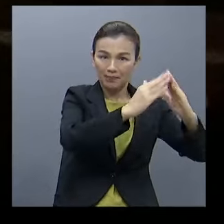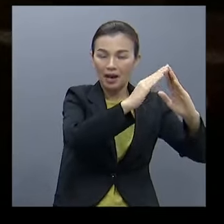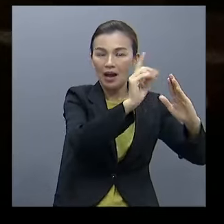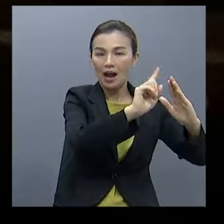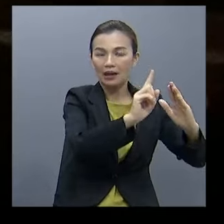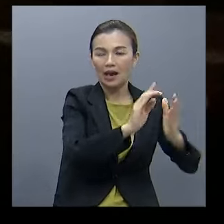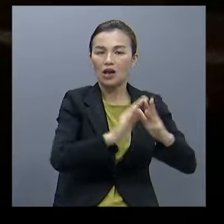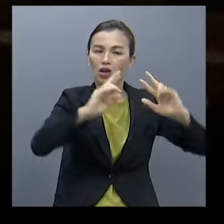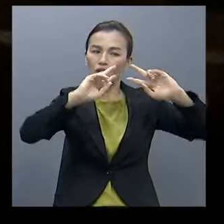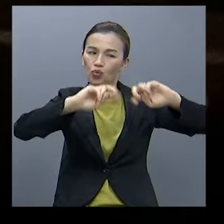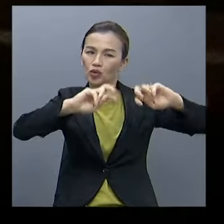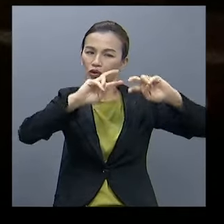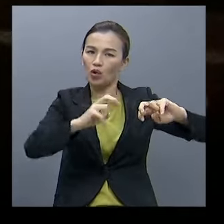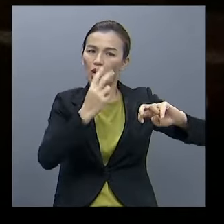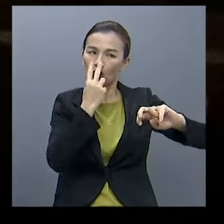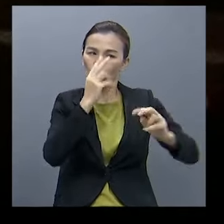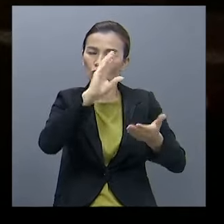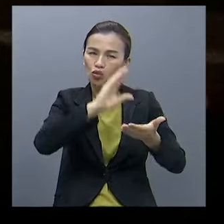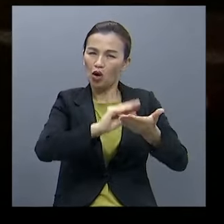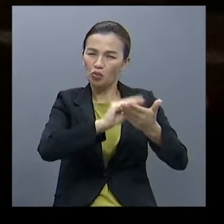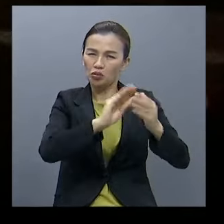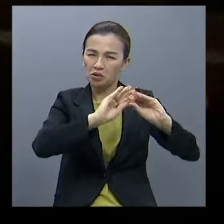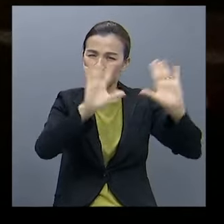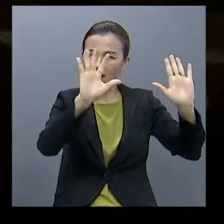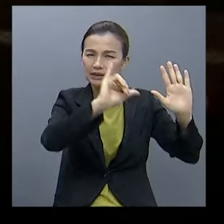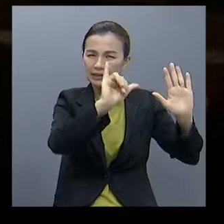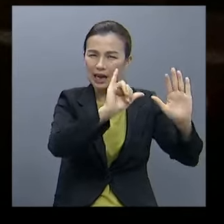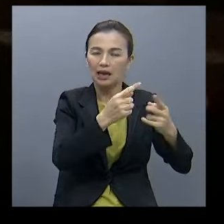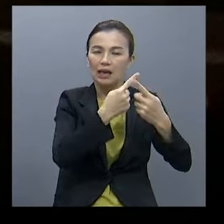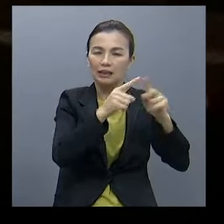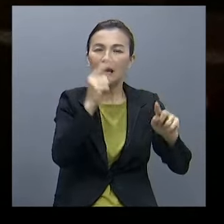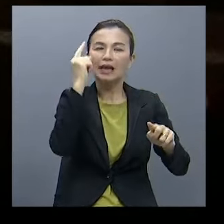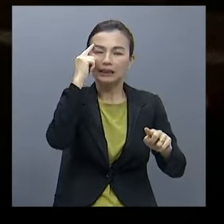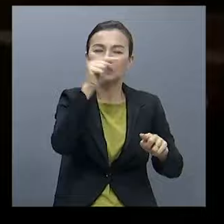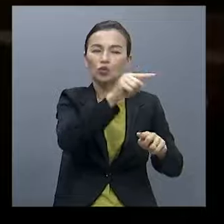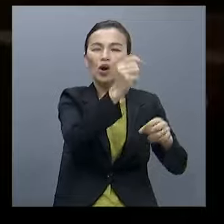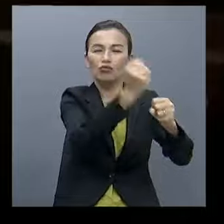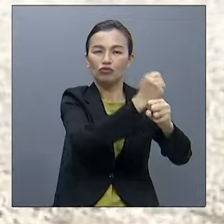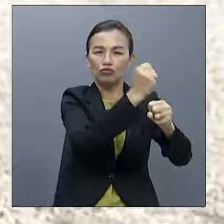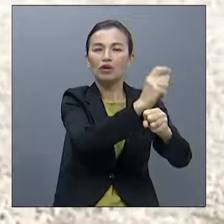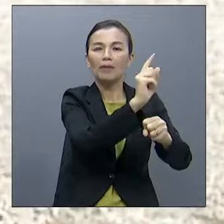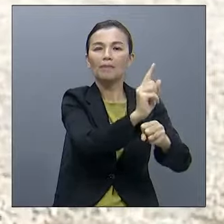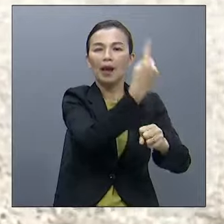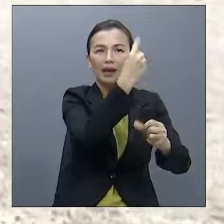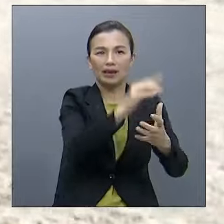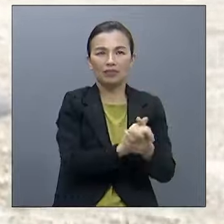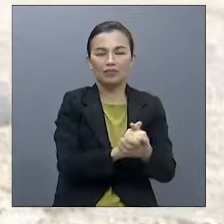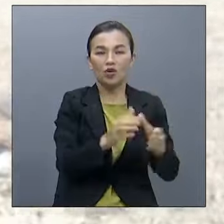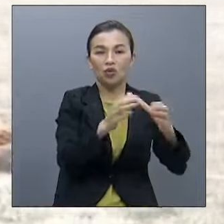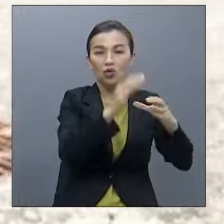เคราะห์นี่ผมก็ยังมีข้ออยู่แต่ผมคิดว่าน่าจะเป็นกลุ่มที่ฝึกมาใหม่มากกว่าซึ่งได้ทราบมาว่ากลุ่มที่ฝึกม